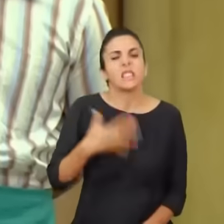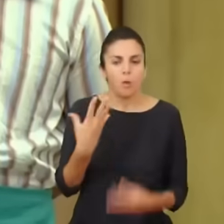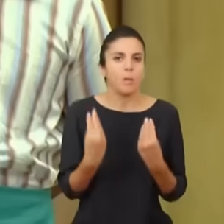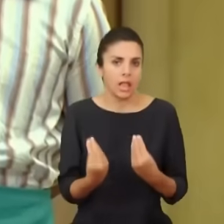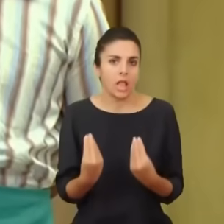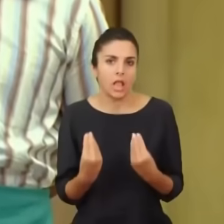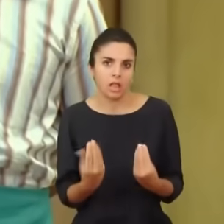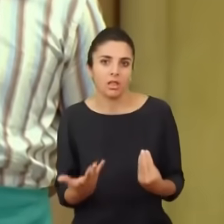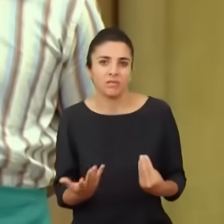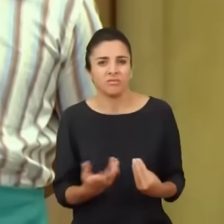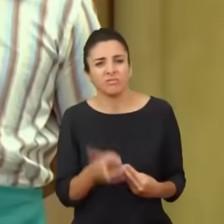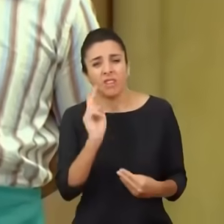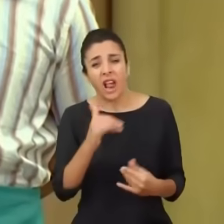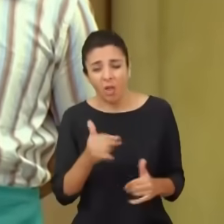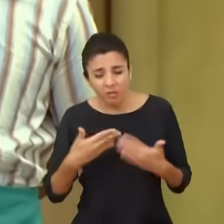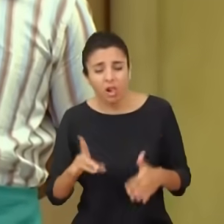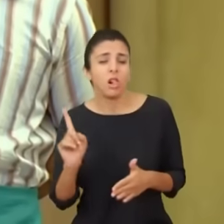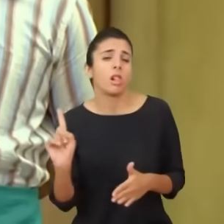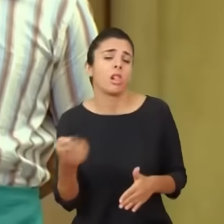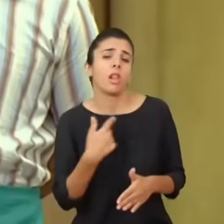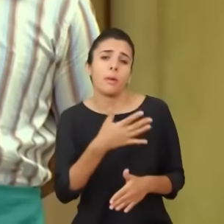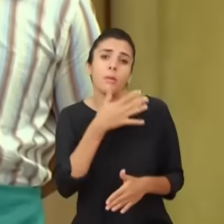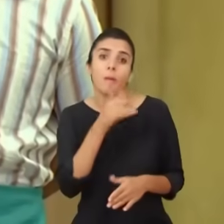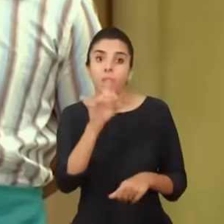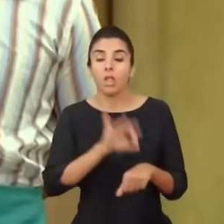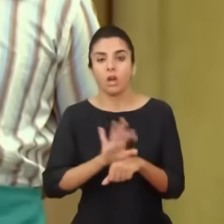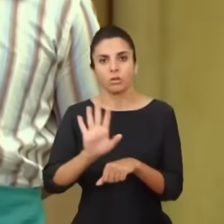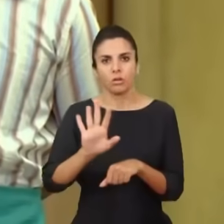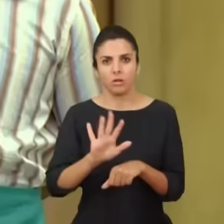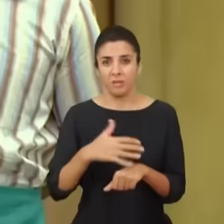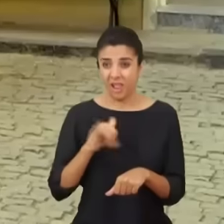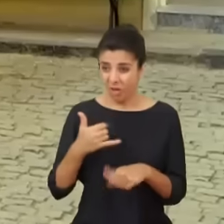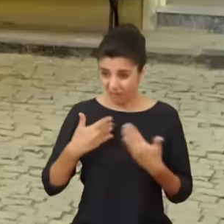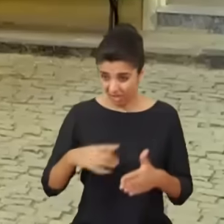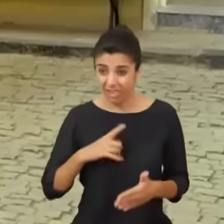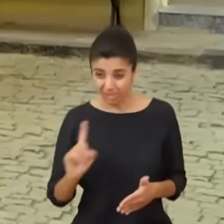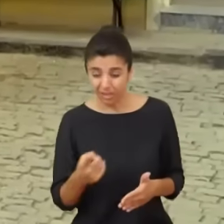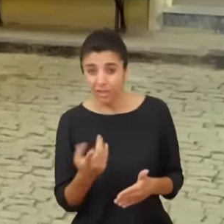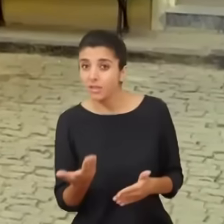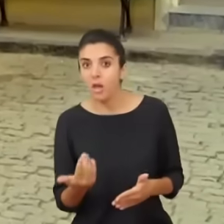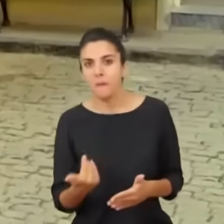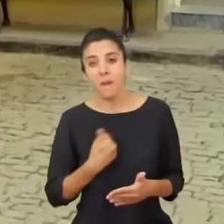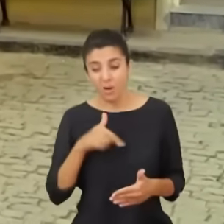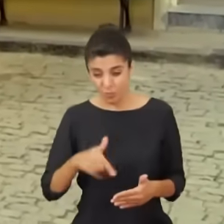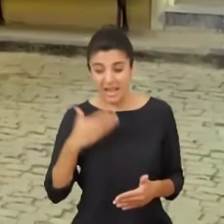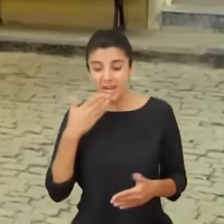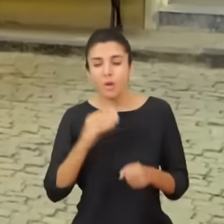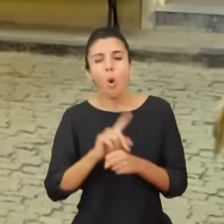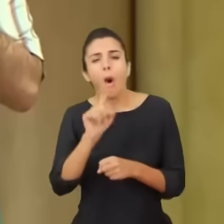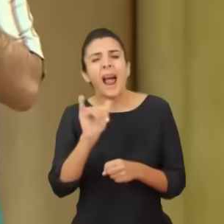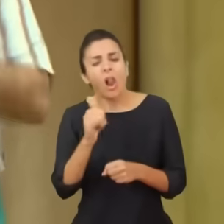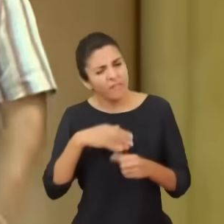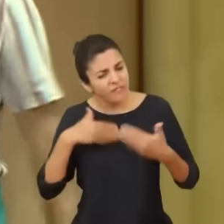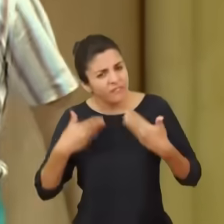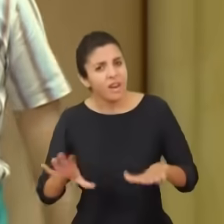Sinan, bence sen kilo falan veremezsin abiciğim. Bir dakika ya. Nasıl kilo falan veremem? Ben bu Ramazan'da en az 10 kilo